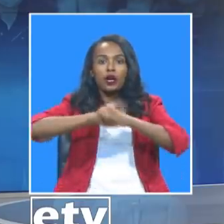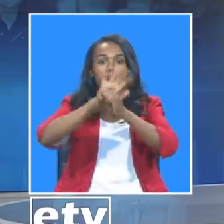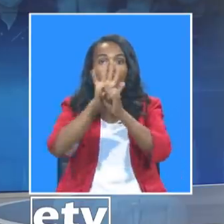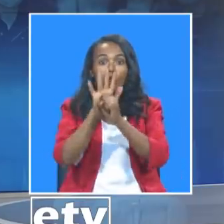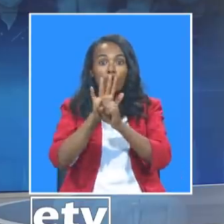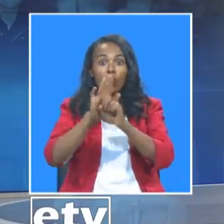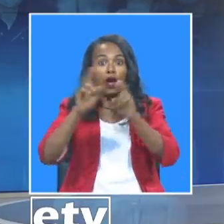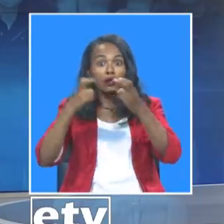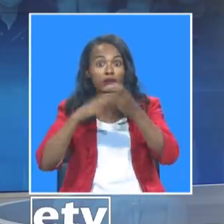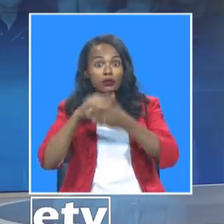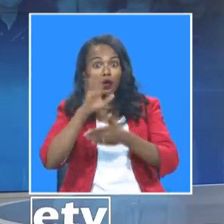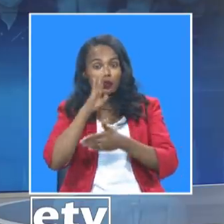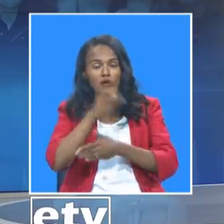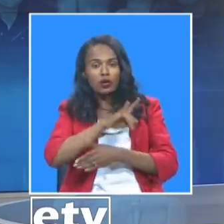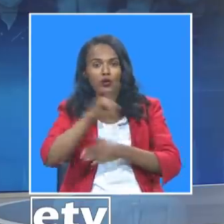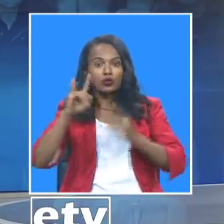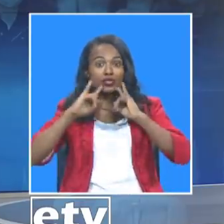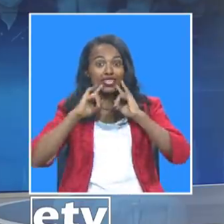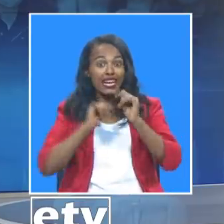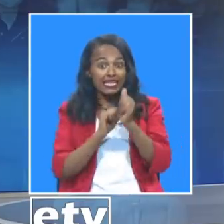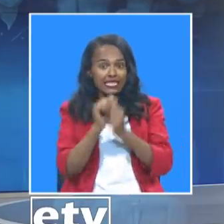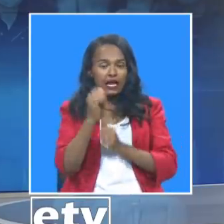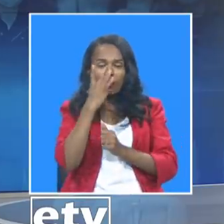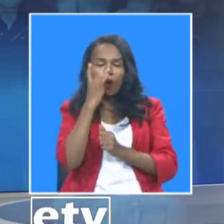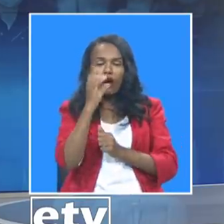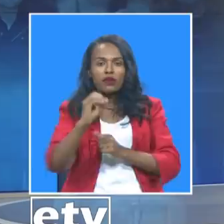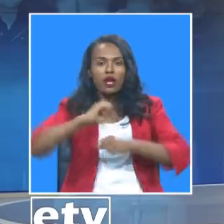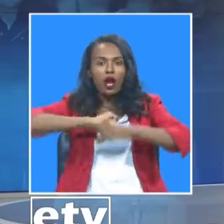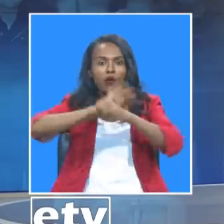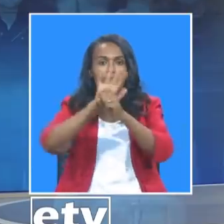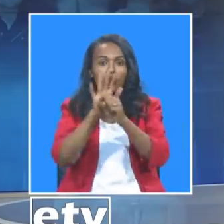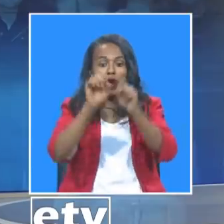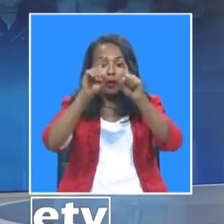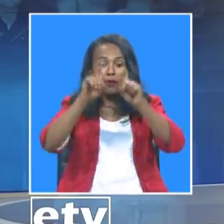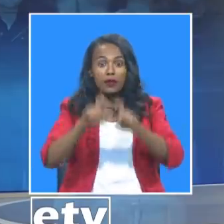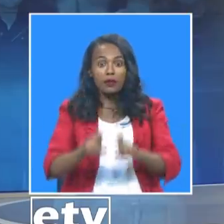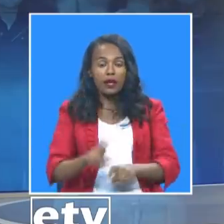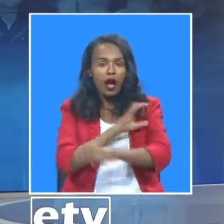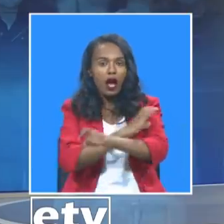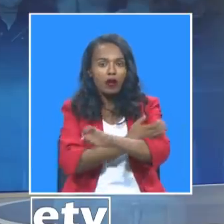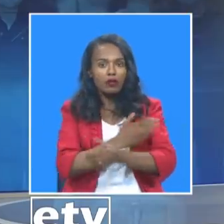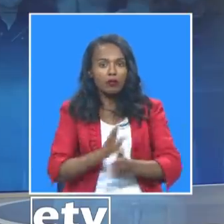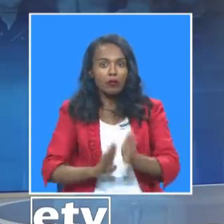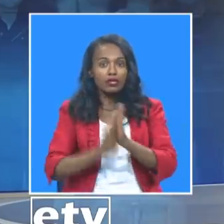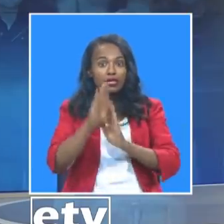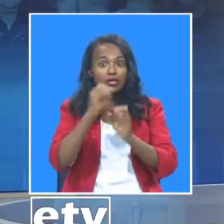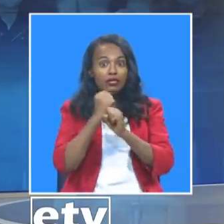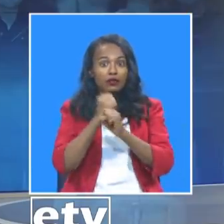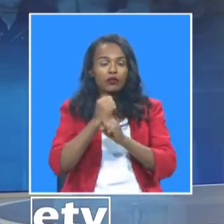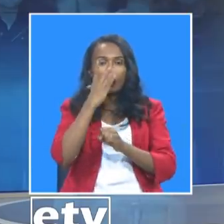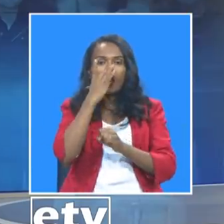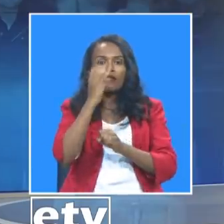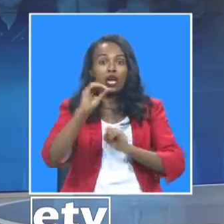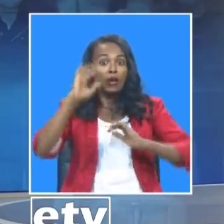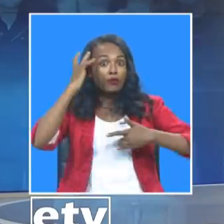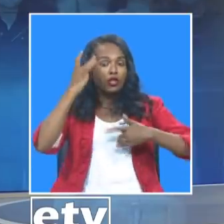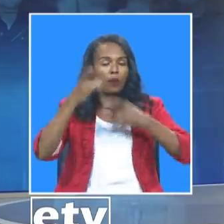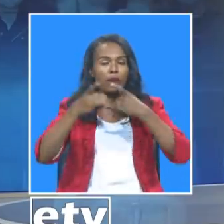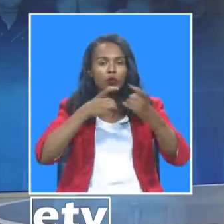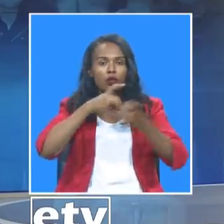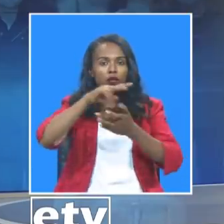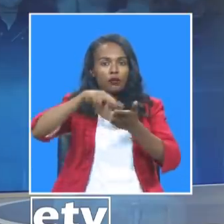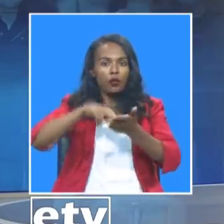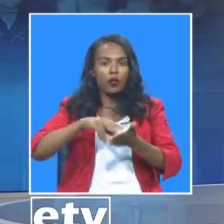ርዕሰ ጉዳይ ሳንወጣ ወደ ውጭ ዜና ስናልፍ በአፍሪካ የኮሮና ቫይረስ የምርመራ አቅምን የማሳደግ ስራ እያከናወነ መሆኑን የአፍሪካ የበሽታ መቆጣጠርና መከላከያ